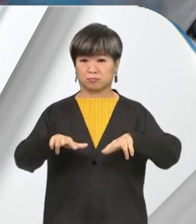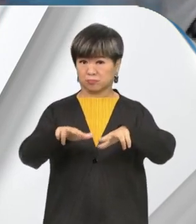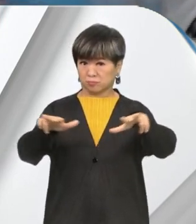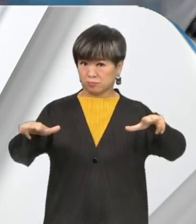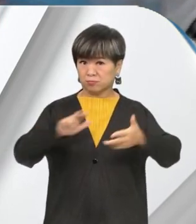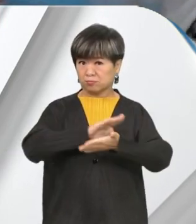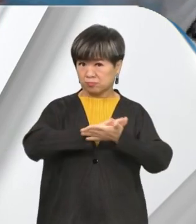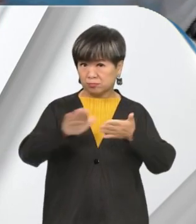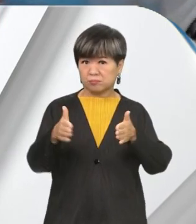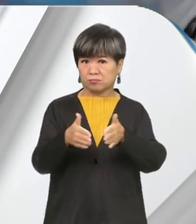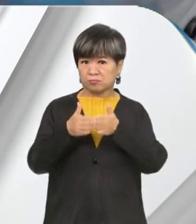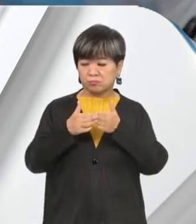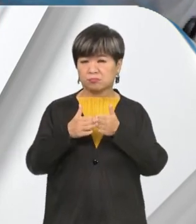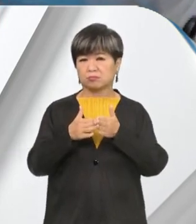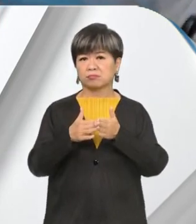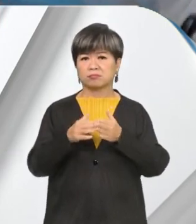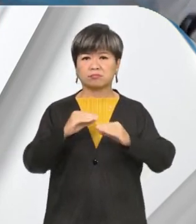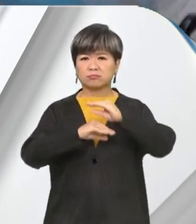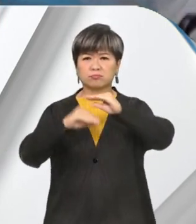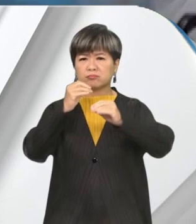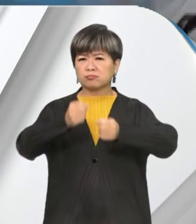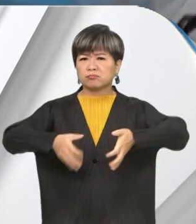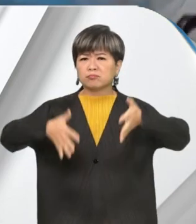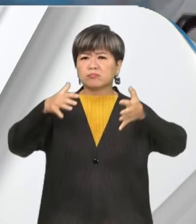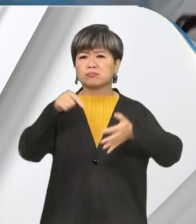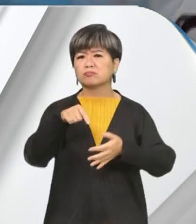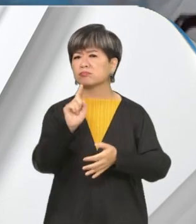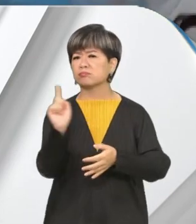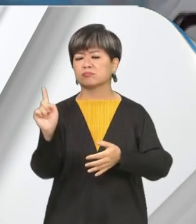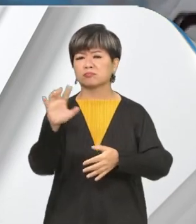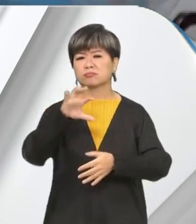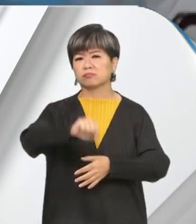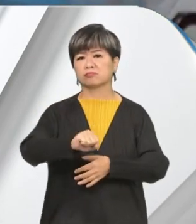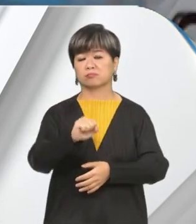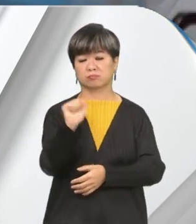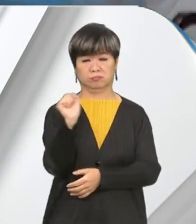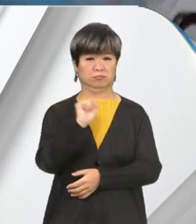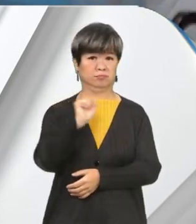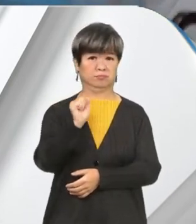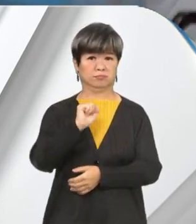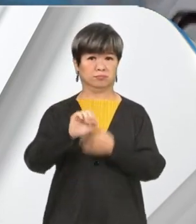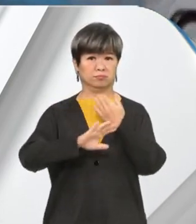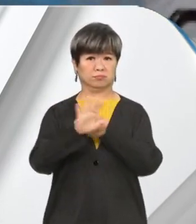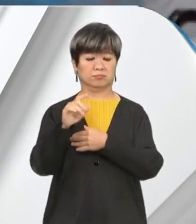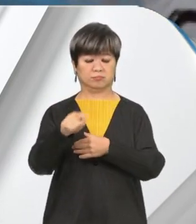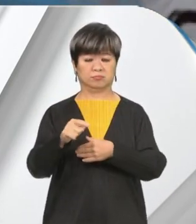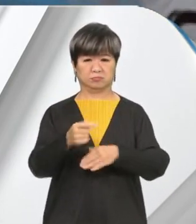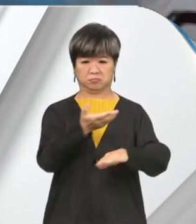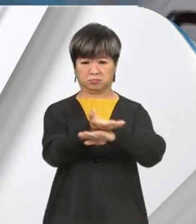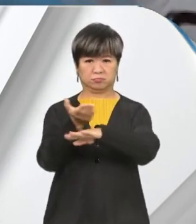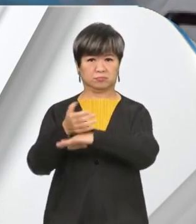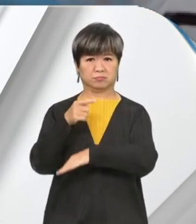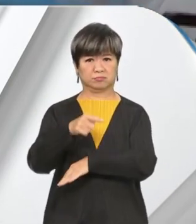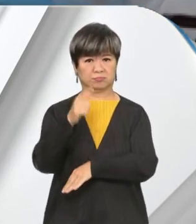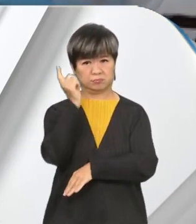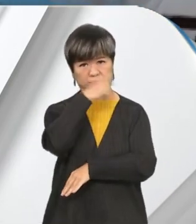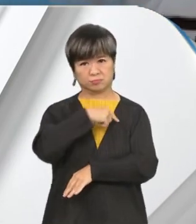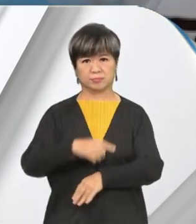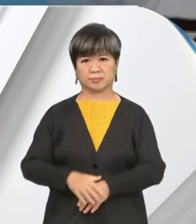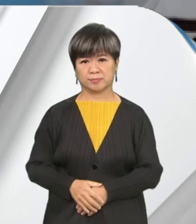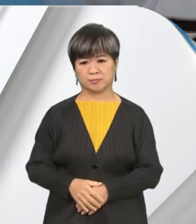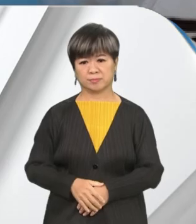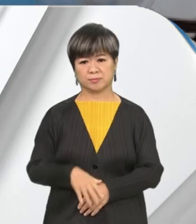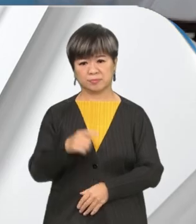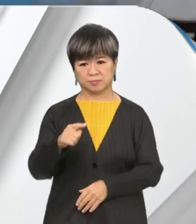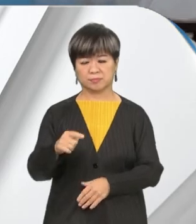净空，不能有任何的所谓的建筑物或是其他管制物等等的部分啊，才这